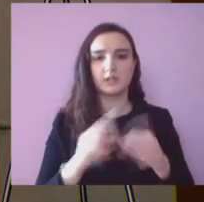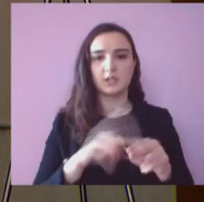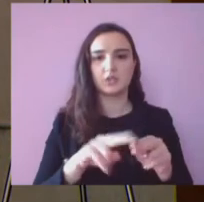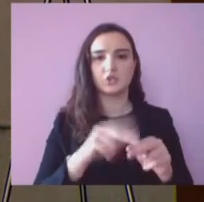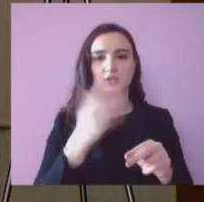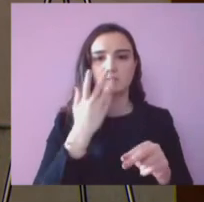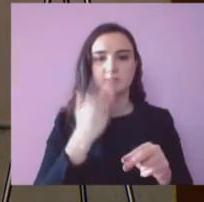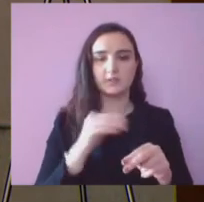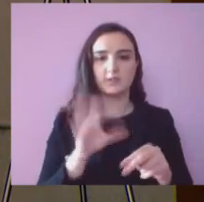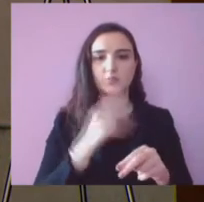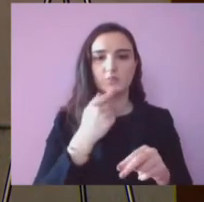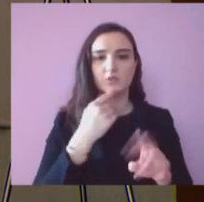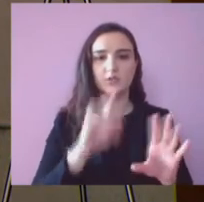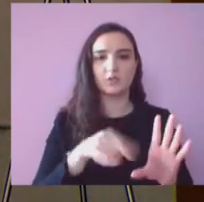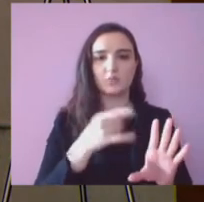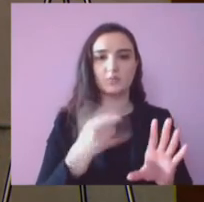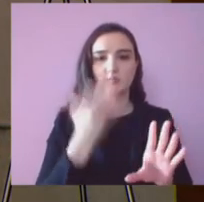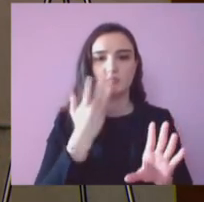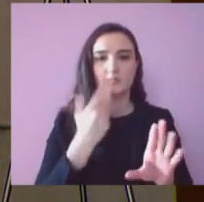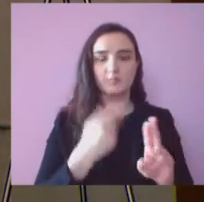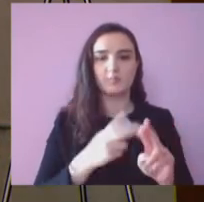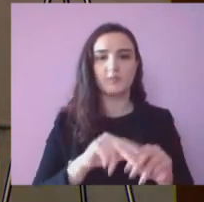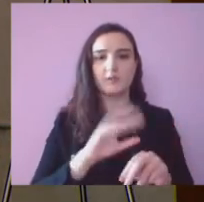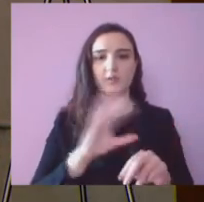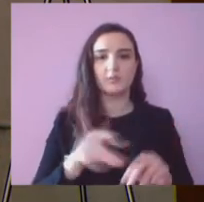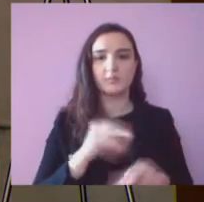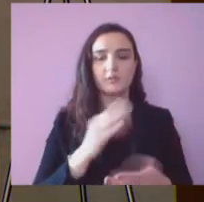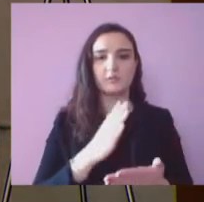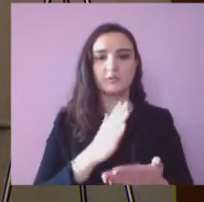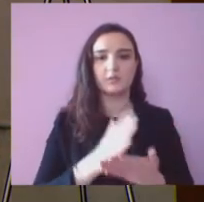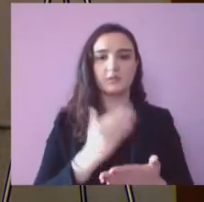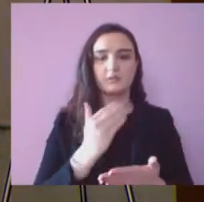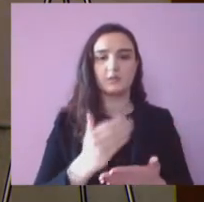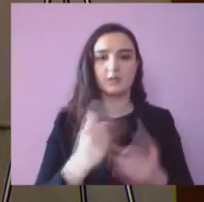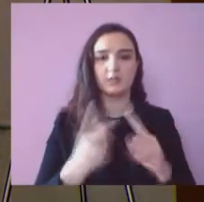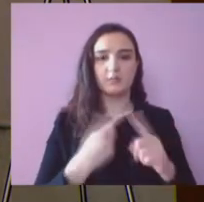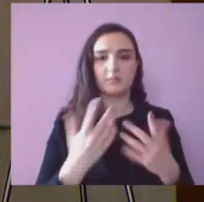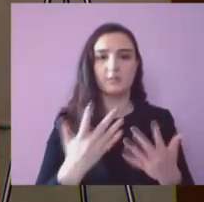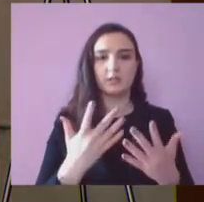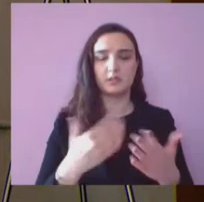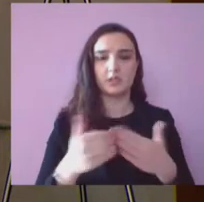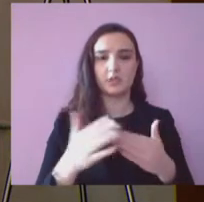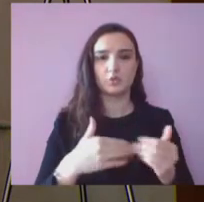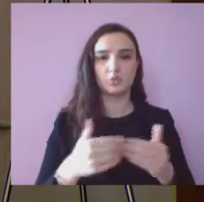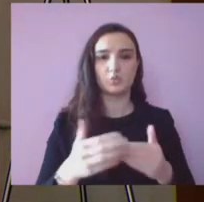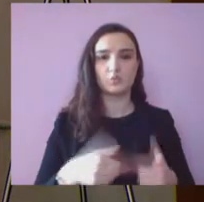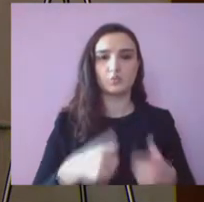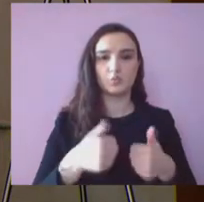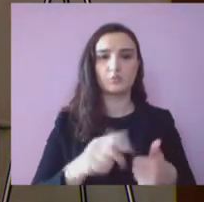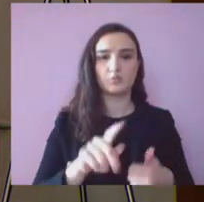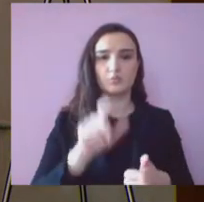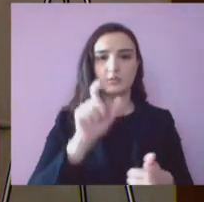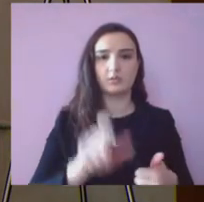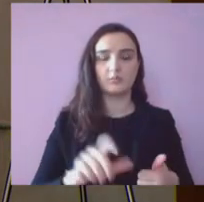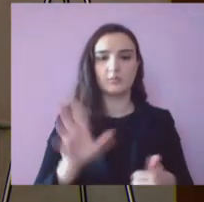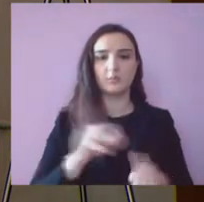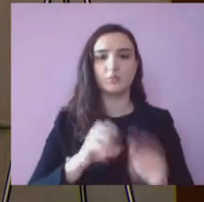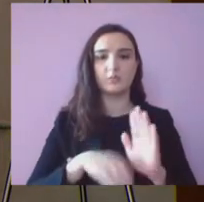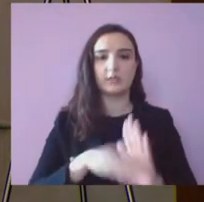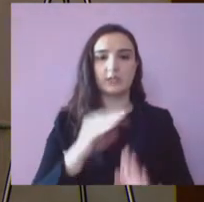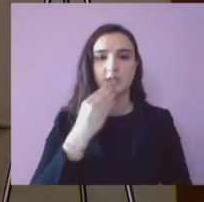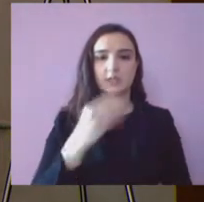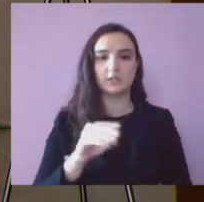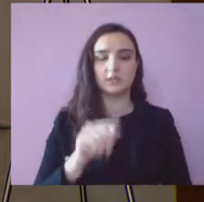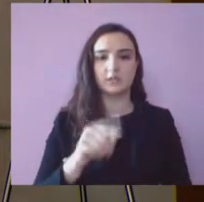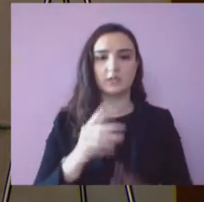ფერები. აღმოჩნდა, რომ ამ ფერებს აქვს მასტიმულირებელი ეფექტი. ანუ ხელს უწყობს იმას, რომ ადამიანმა უკეთ